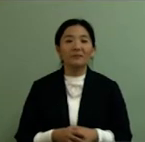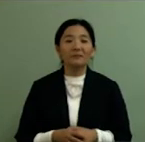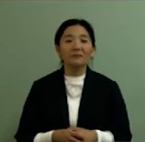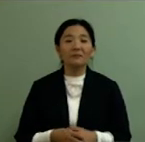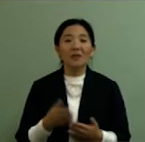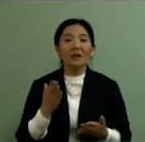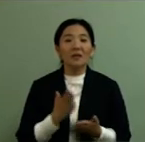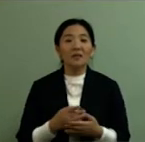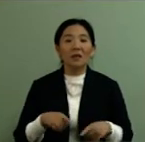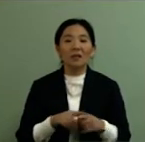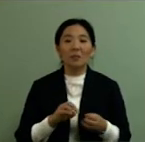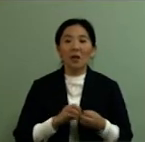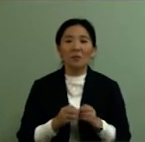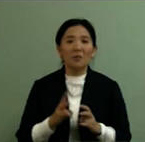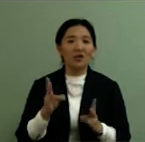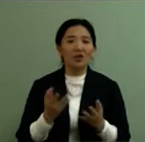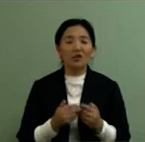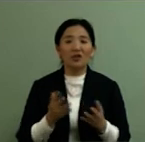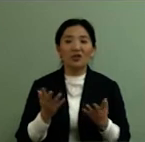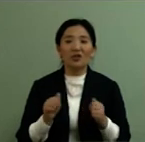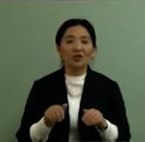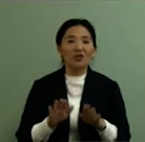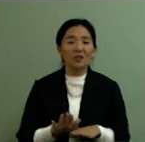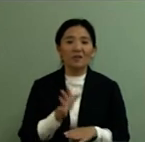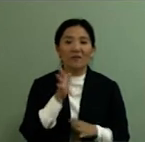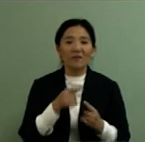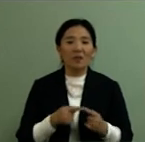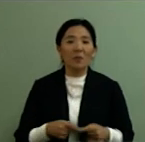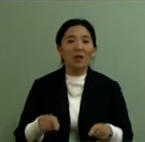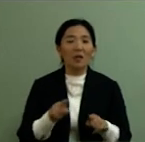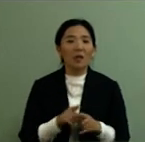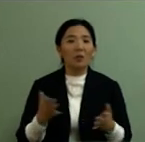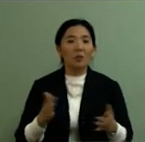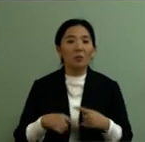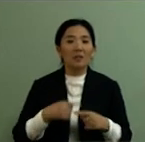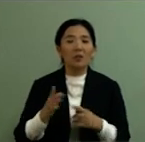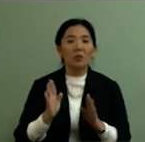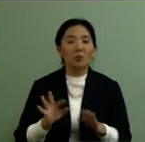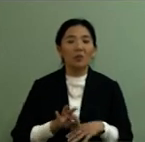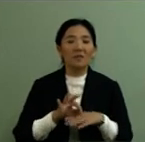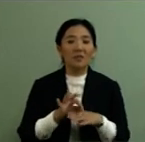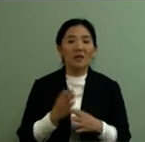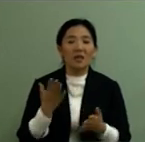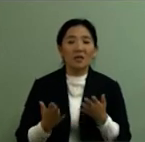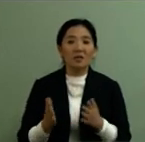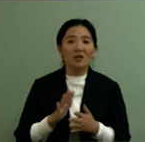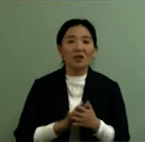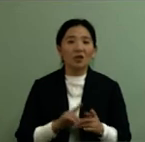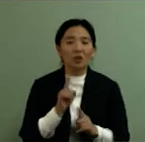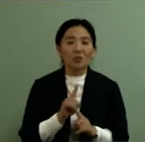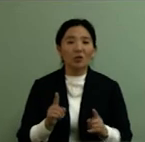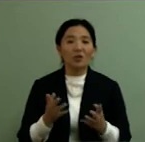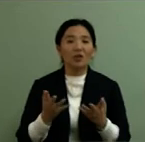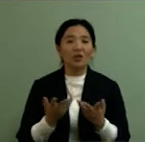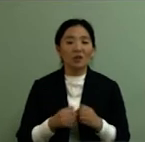Если такие проблемы не решать своевременно, то есть мы с вами знаем, каким последствиям были приведены. Если дальше не будут